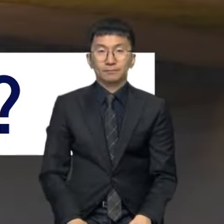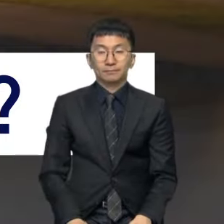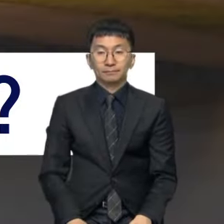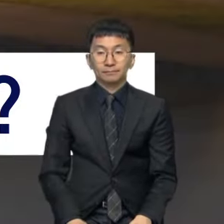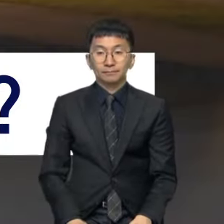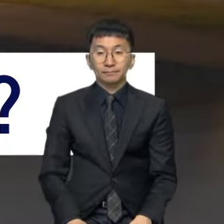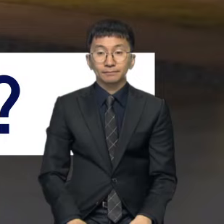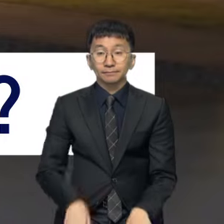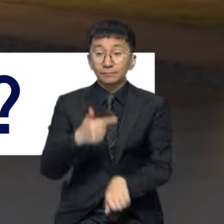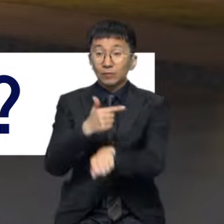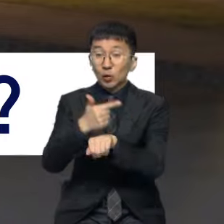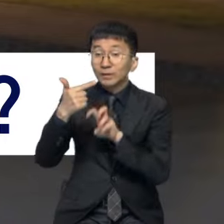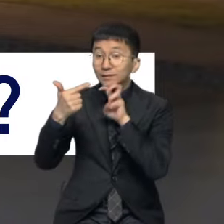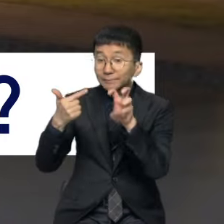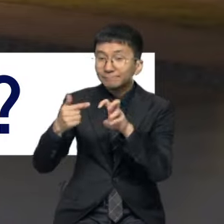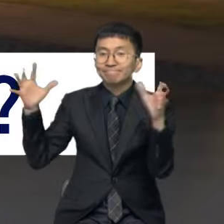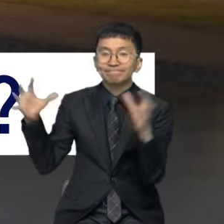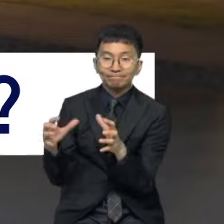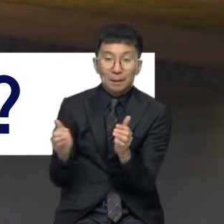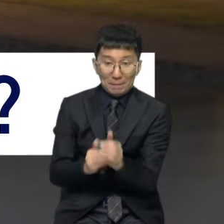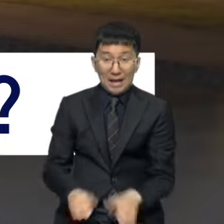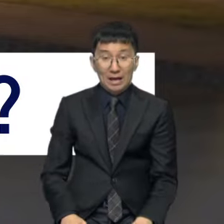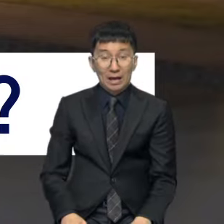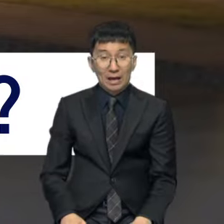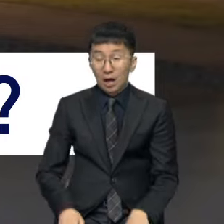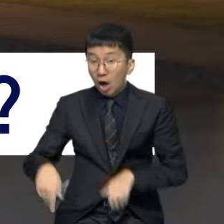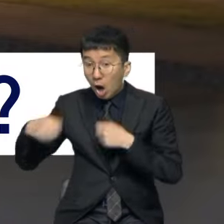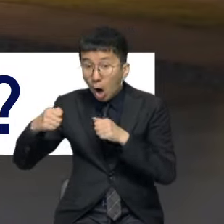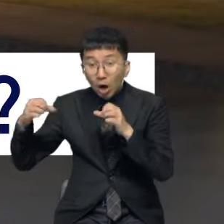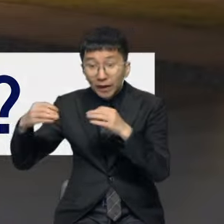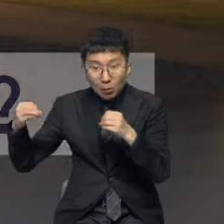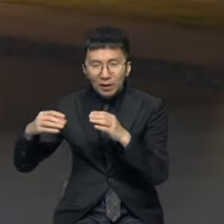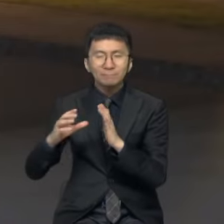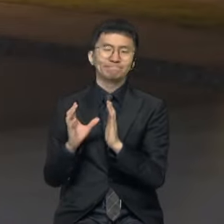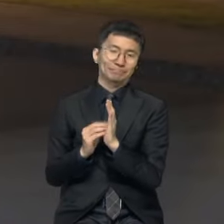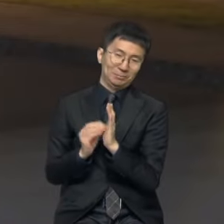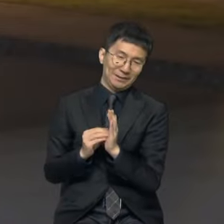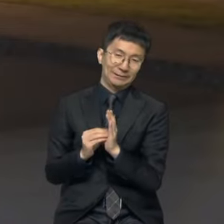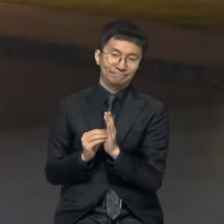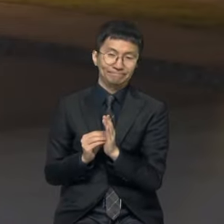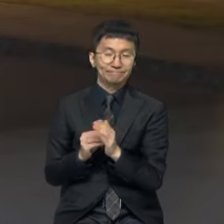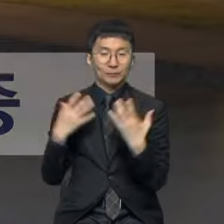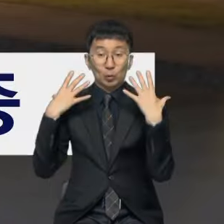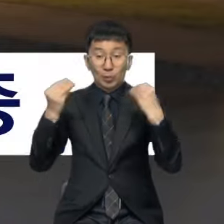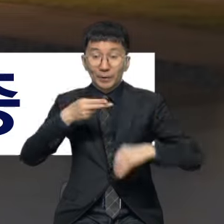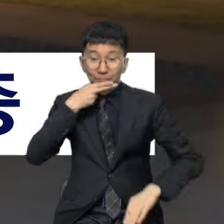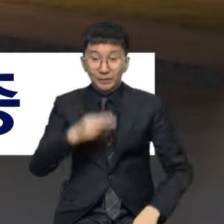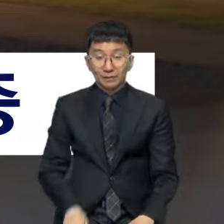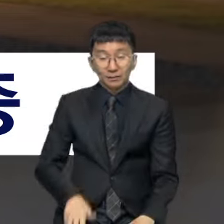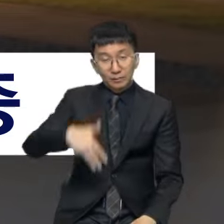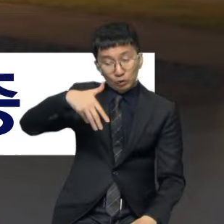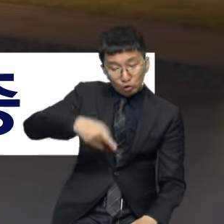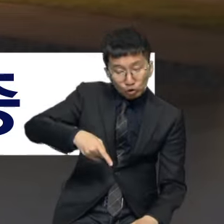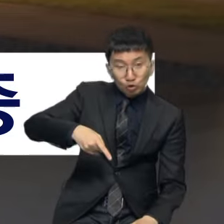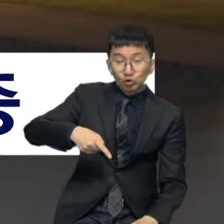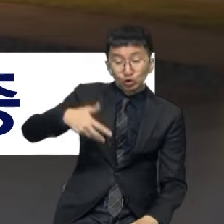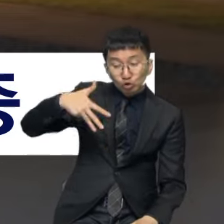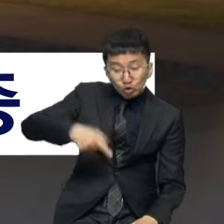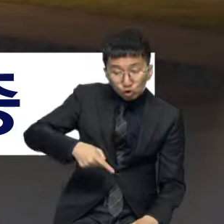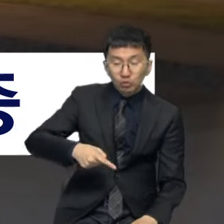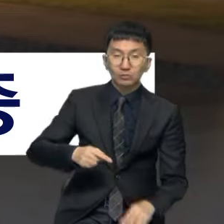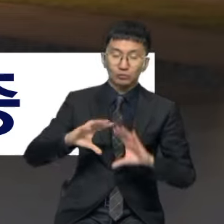네, 저녁 6시 반부터 시작된 만찬 현재 비공개로 진행 중입니다. 여당에선 추경호 원내대표 등 원내 지도부와 또 여당